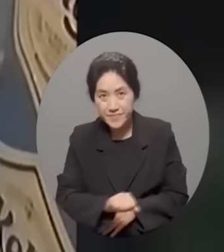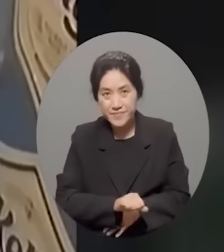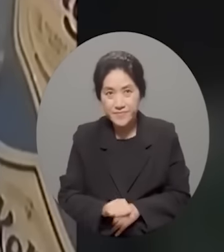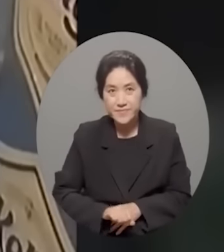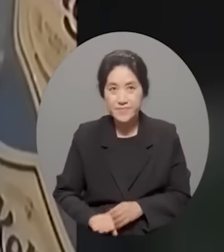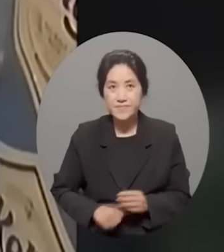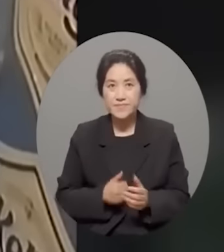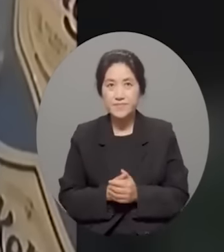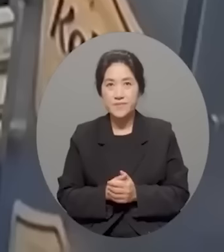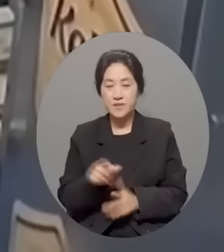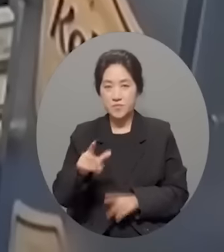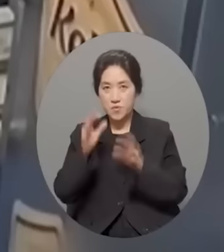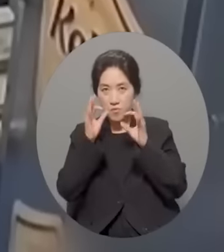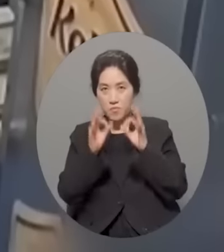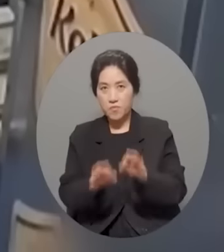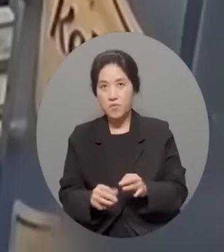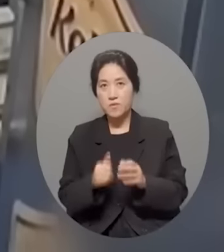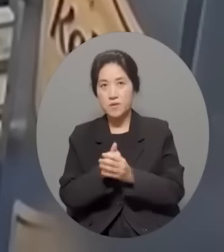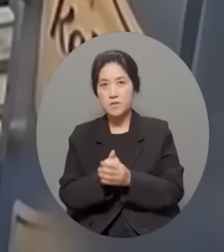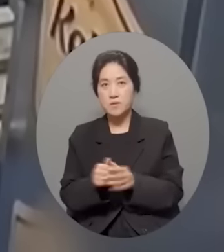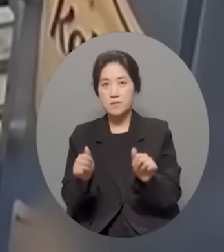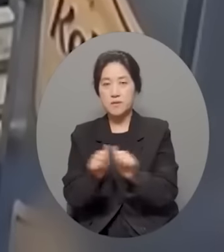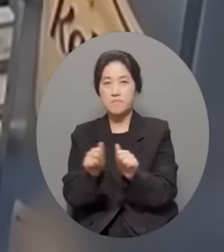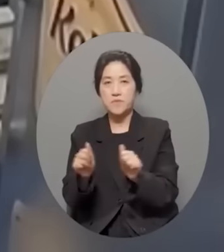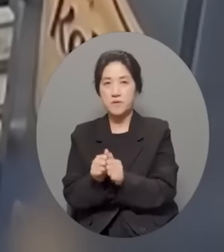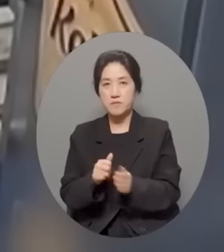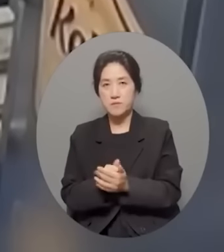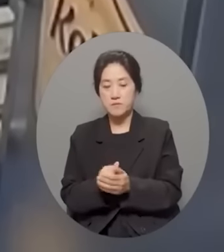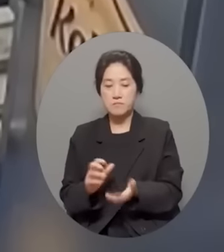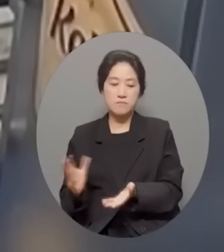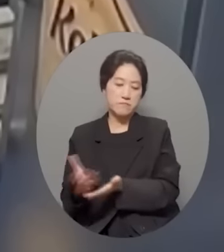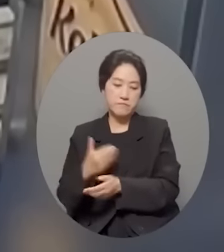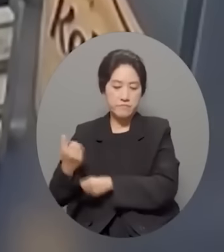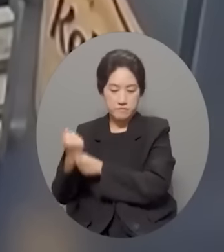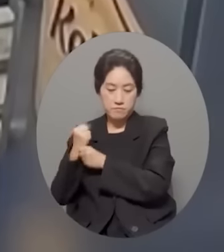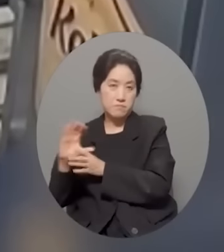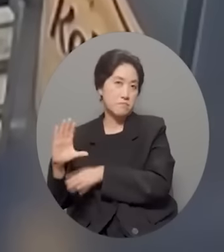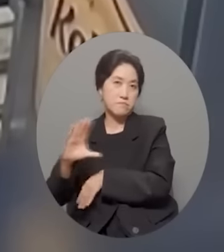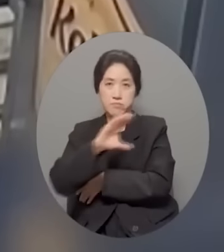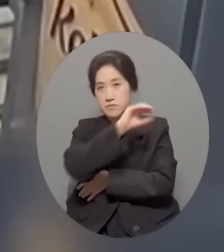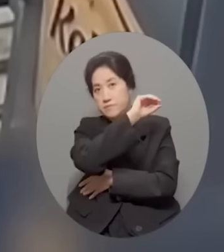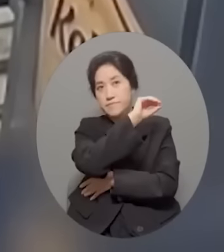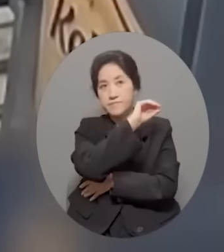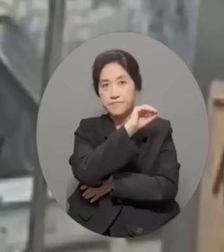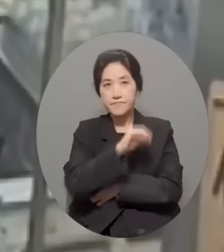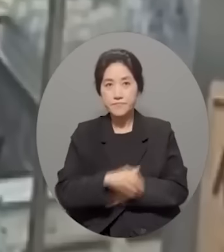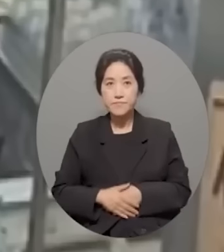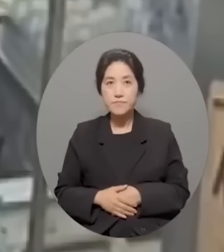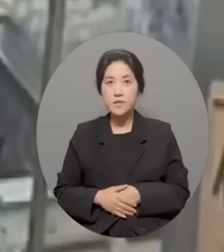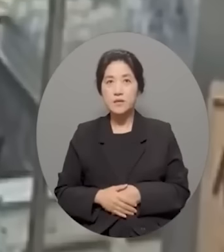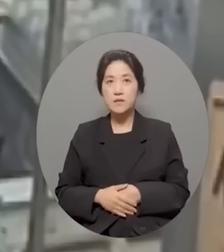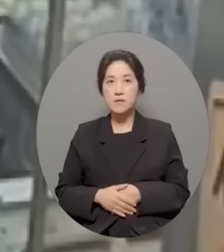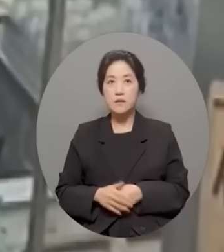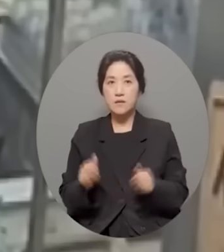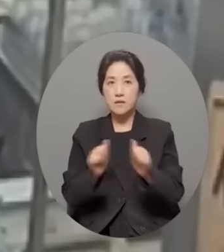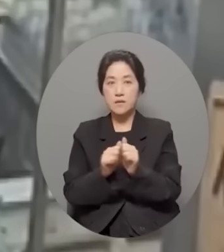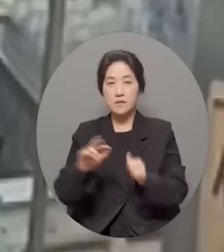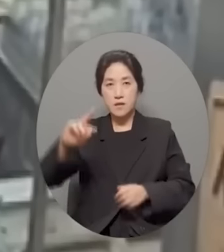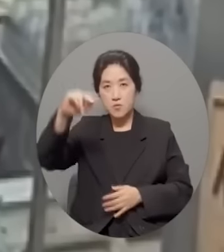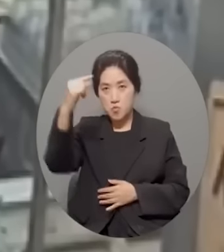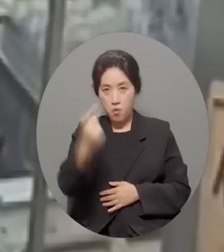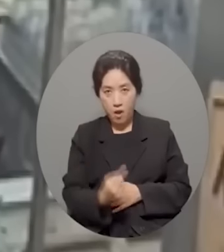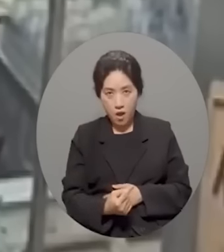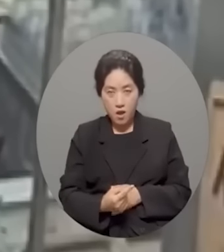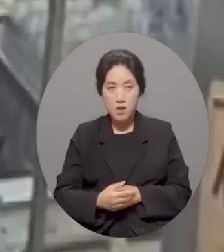치웁니다이 모습을 가만히 보던 남성들 바로 짐을 챙겨 자리를 떠났습니다 그런데 한 남성이 다시